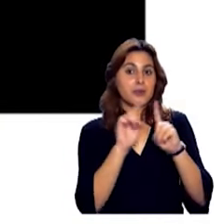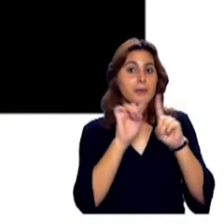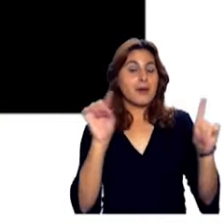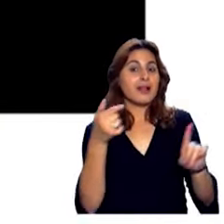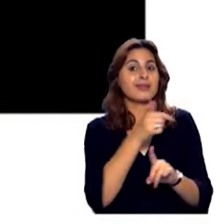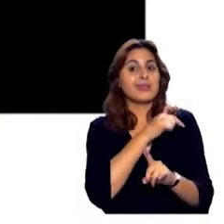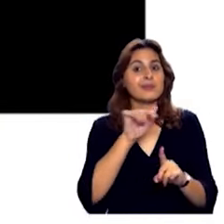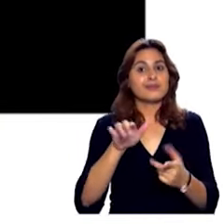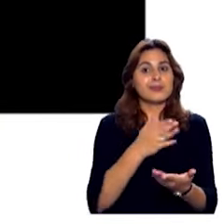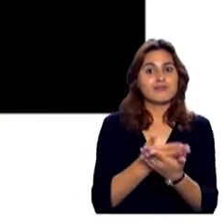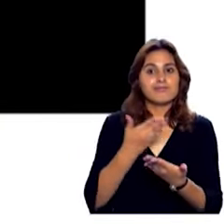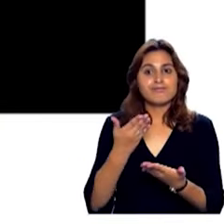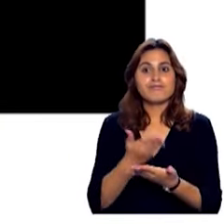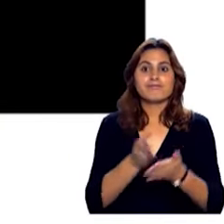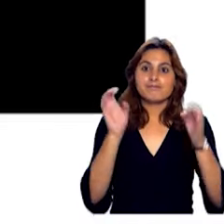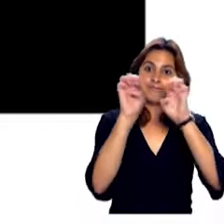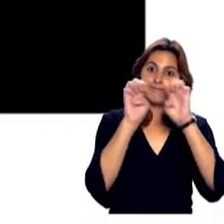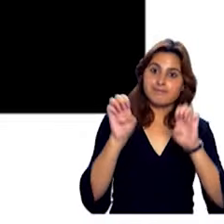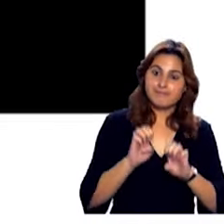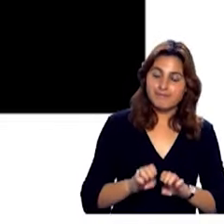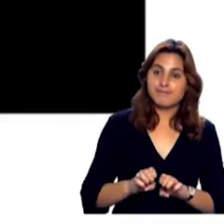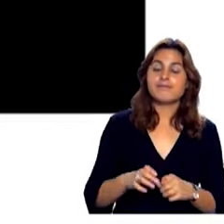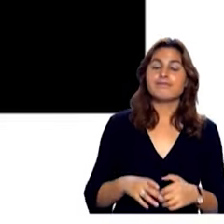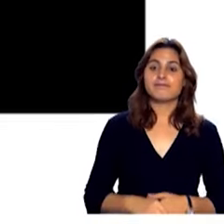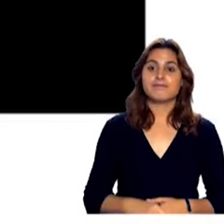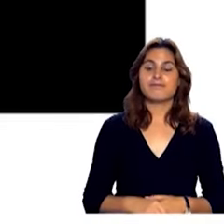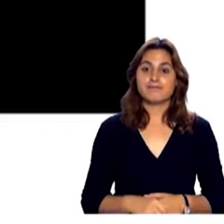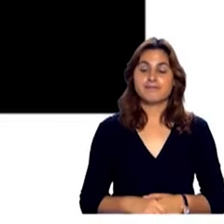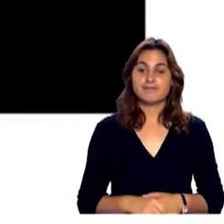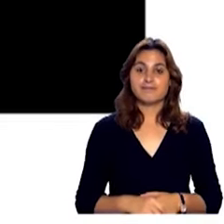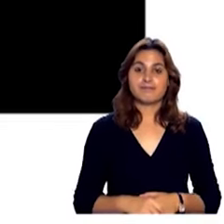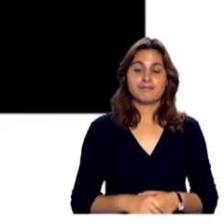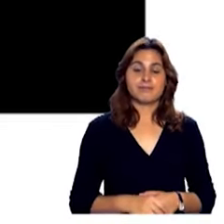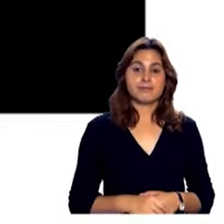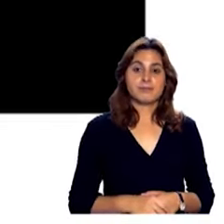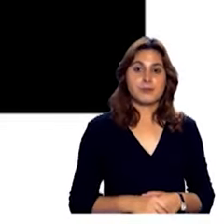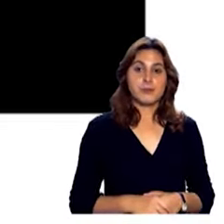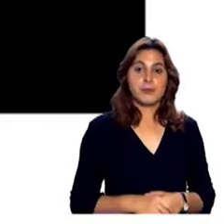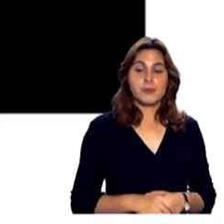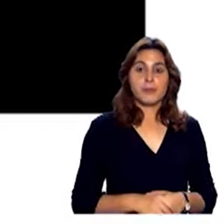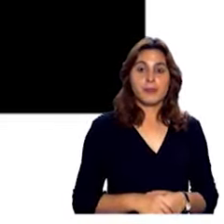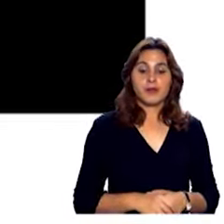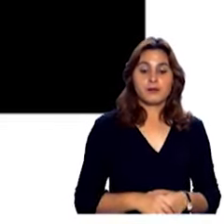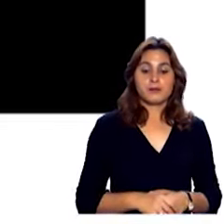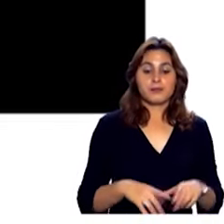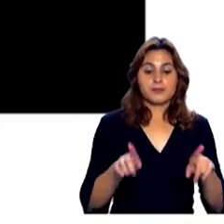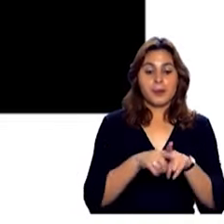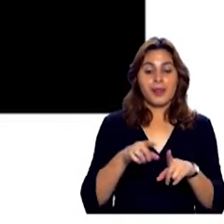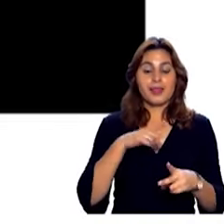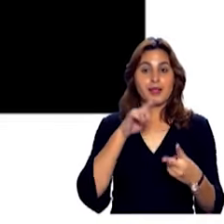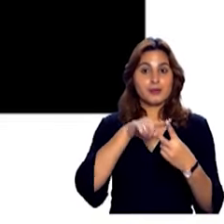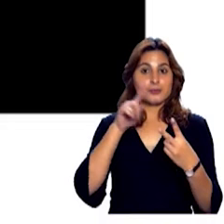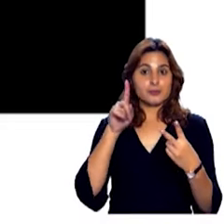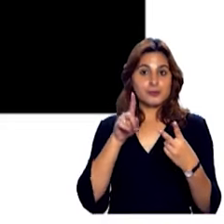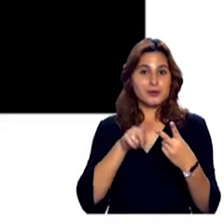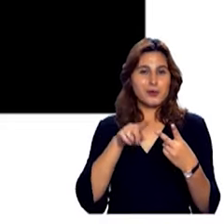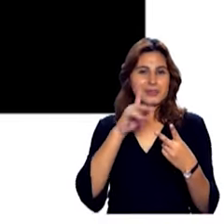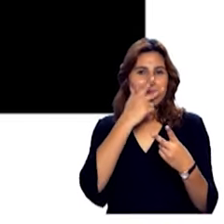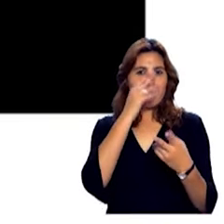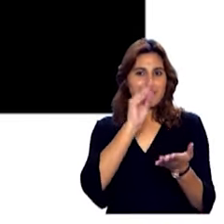compiti la costituzione di Fatto prevede solo Due garanzie cioa Due Casi in cui Il ricorso alla alla